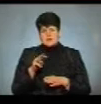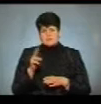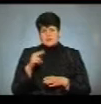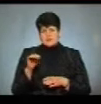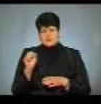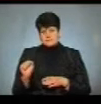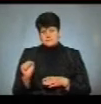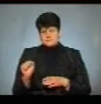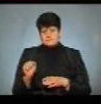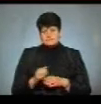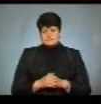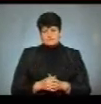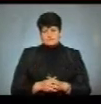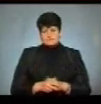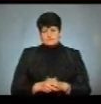коментар.